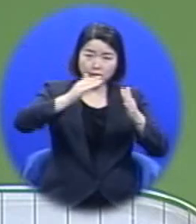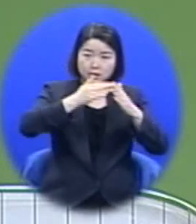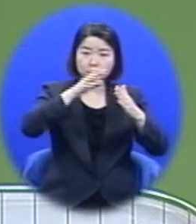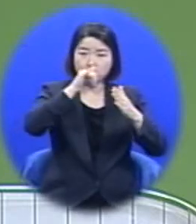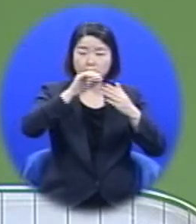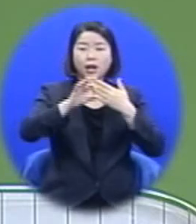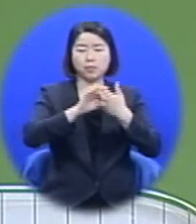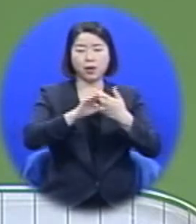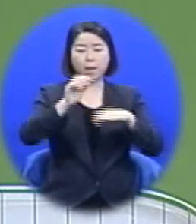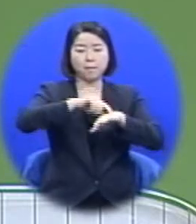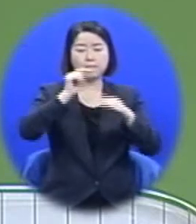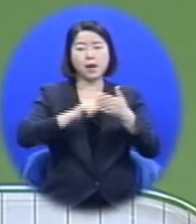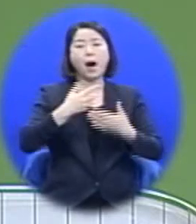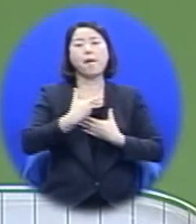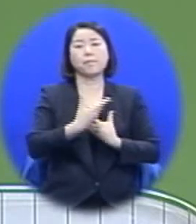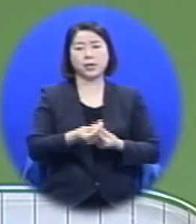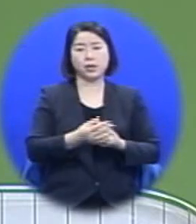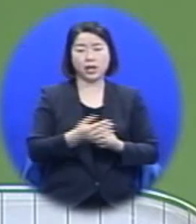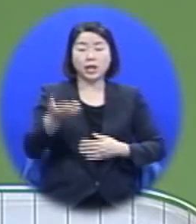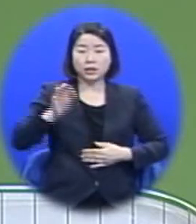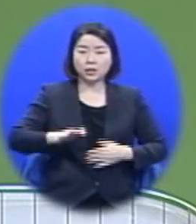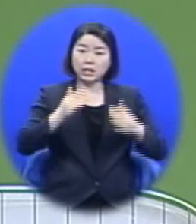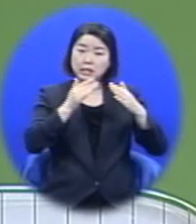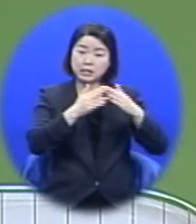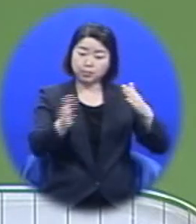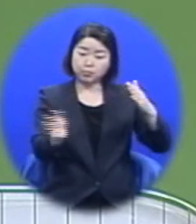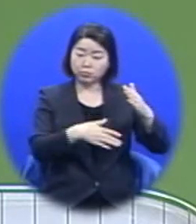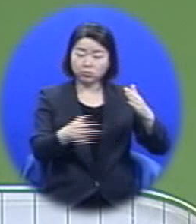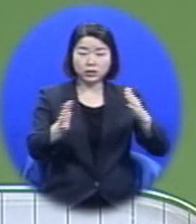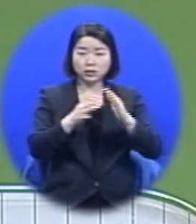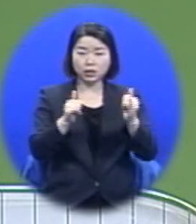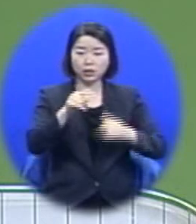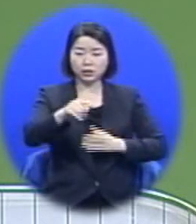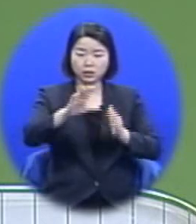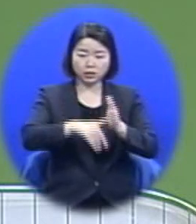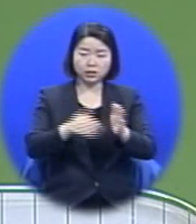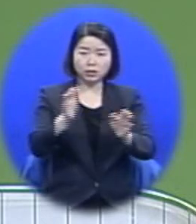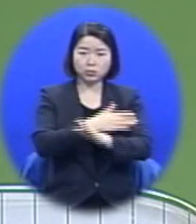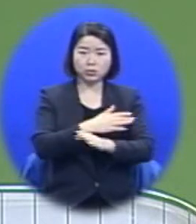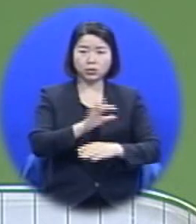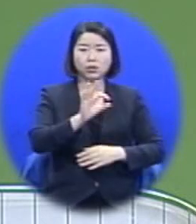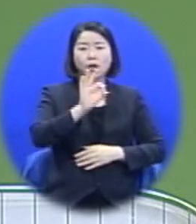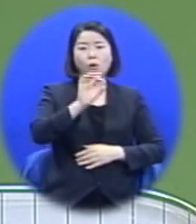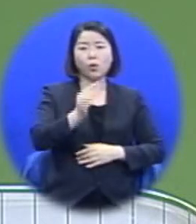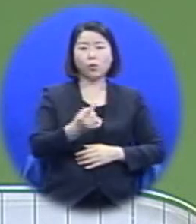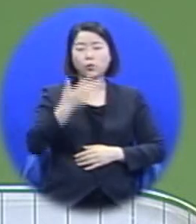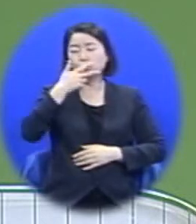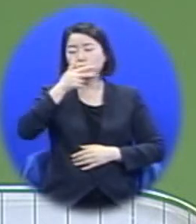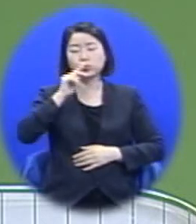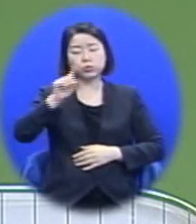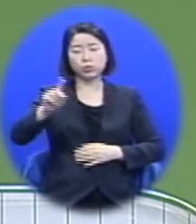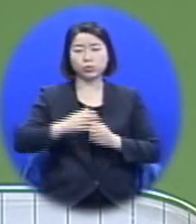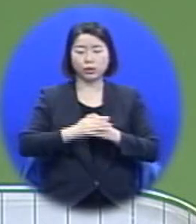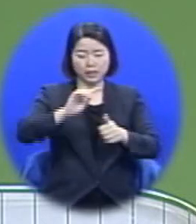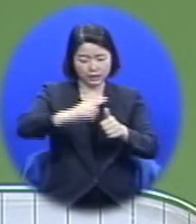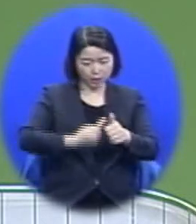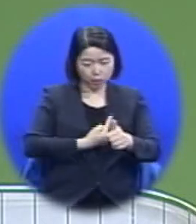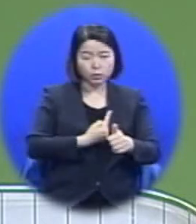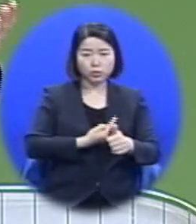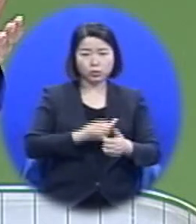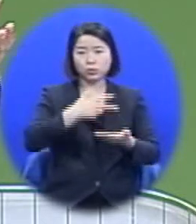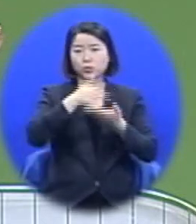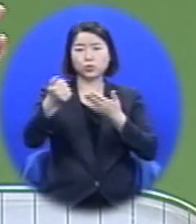겁니다 근데 집이 없는 사람은 그때부터 5 주요 그냥 자동적으로 5주에